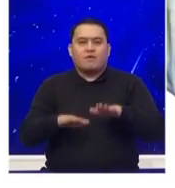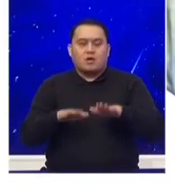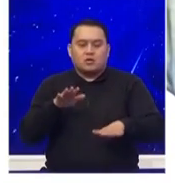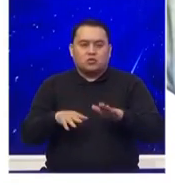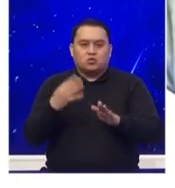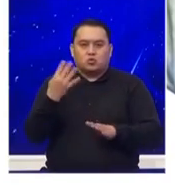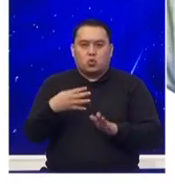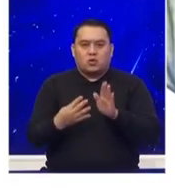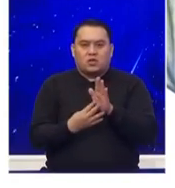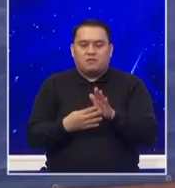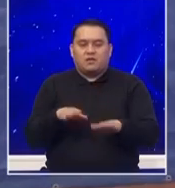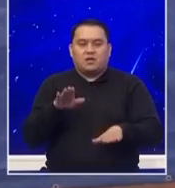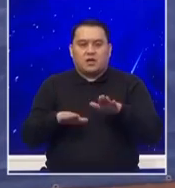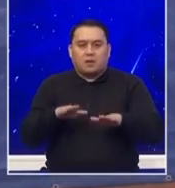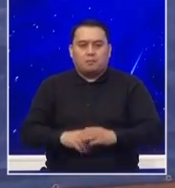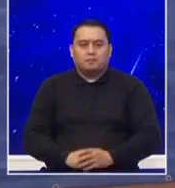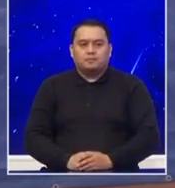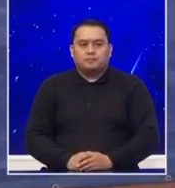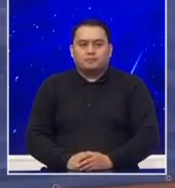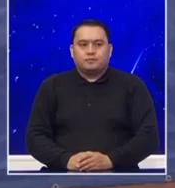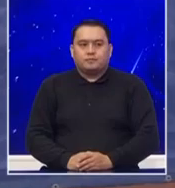до 49 килограммов.